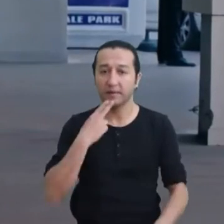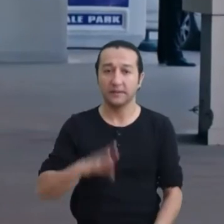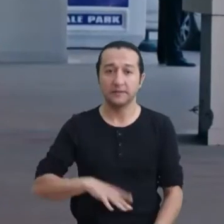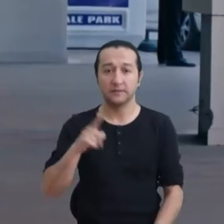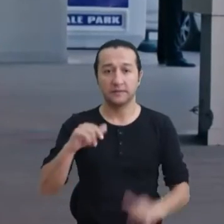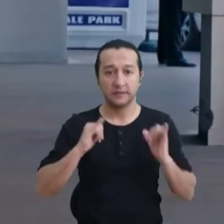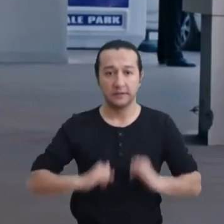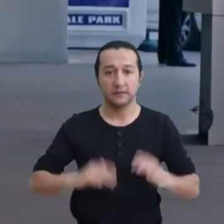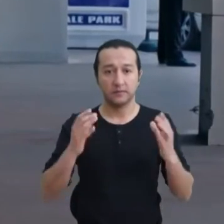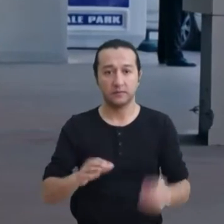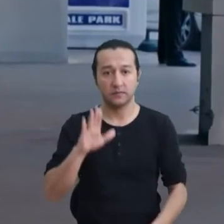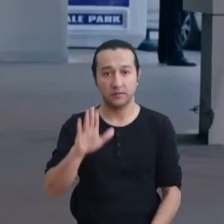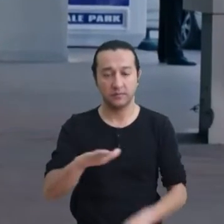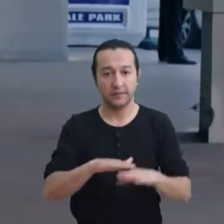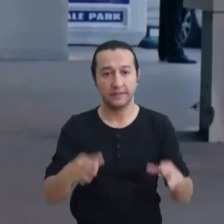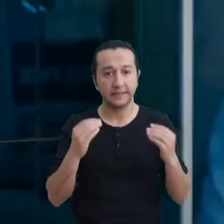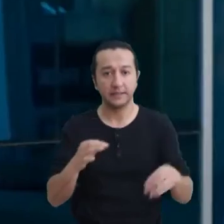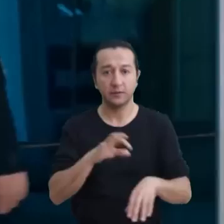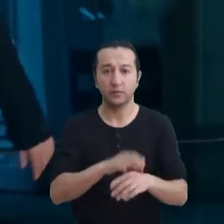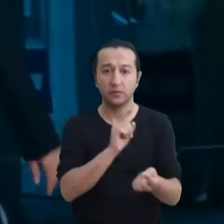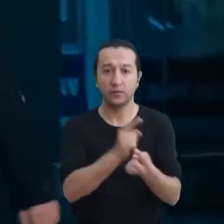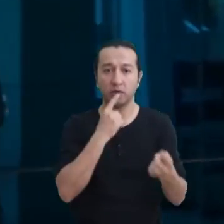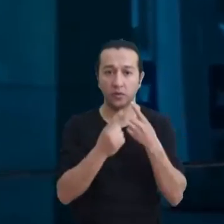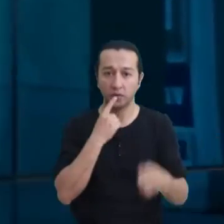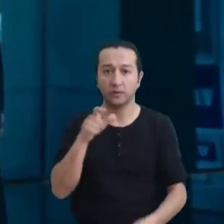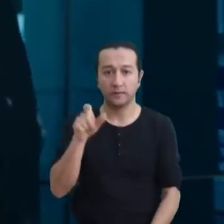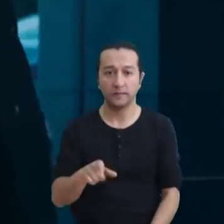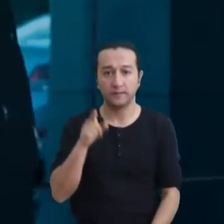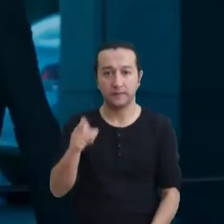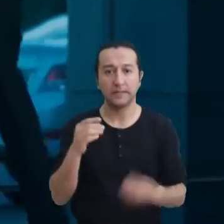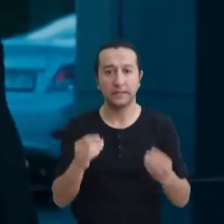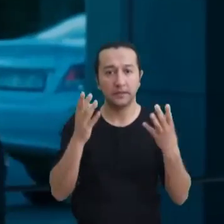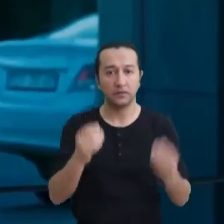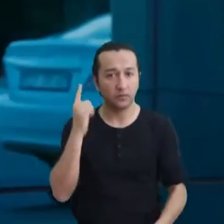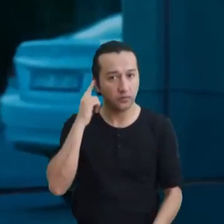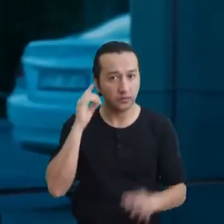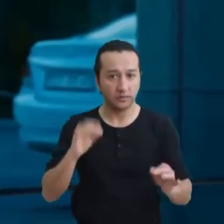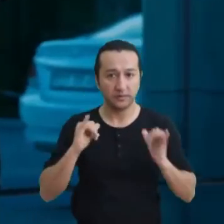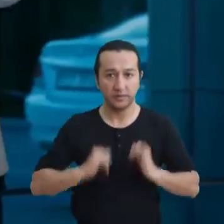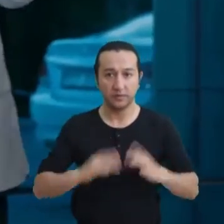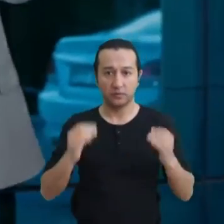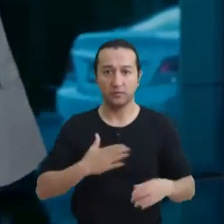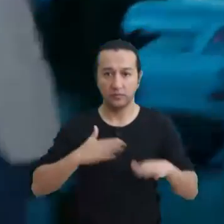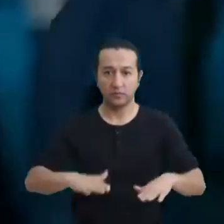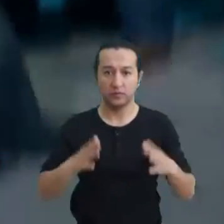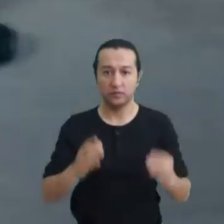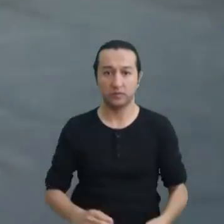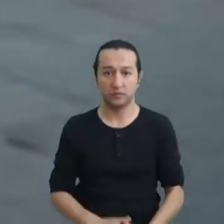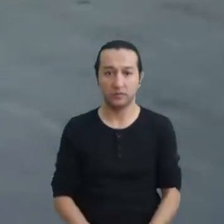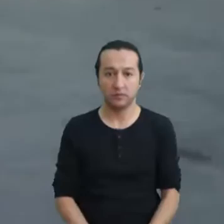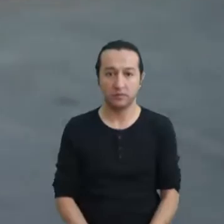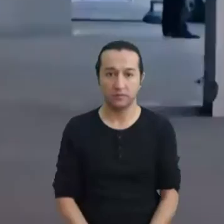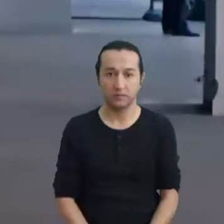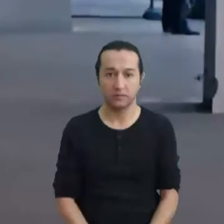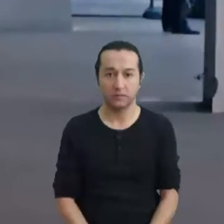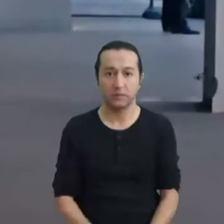bela birkaç adım attı. Tamam, iyi, doktorla konuştum. İyi olduğunu söyledi. Tamam, sakin ol. Martin telefondaki adamın önünde